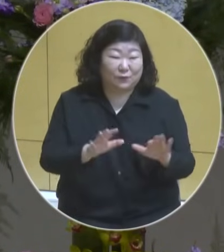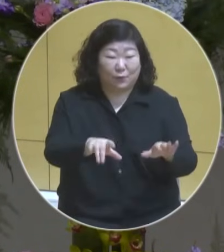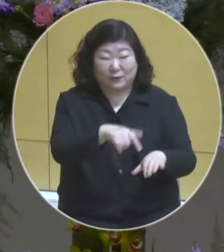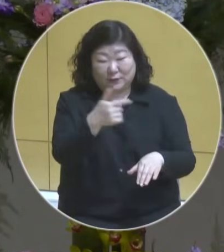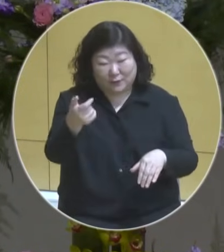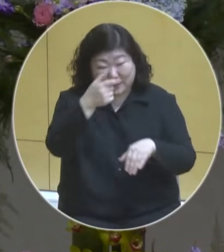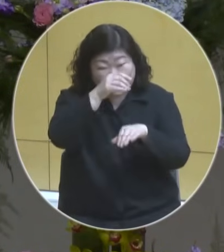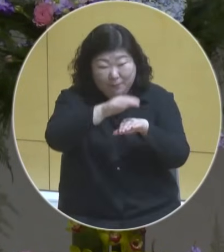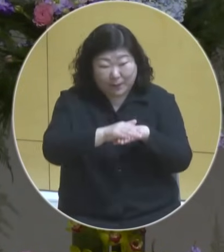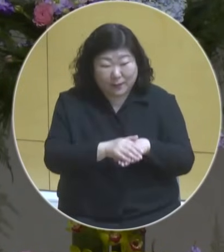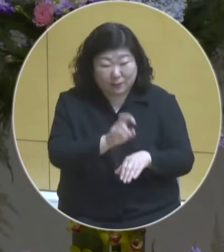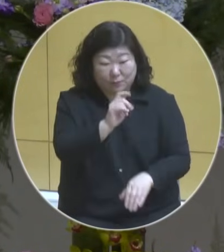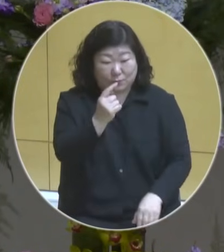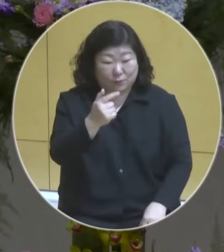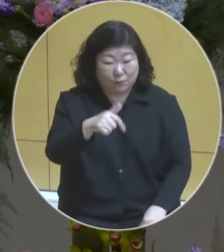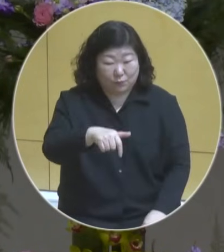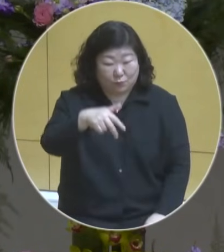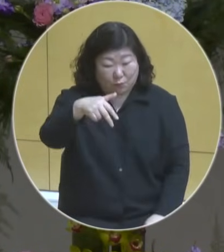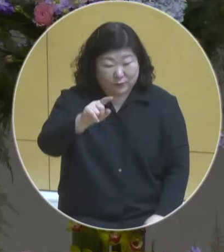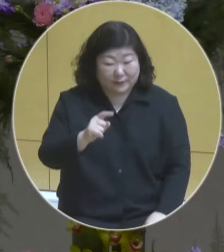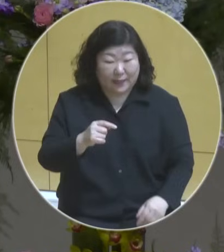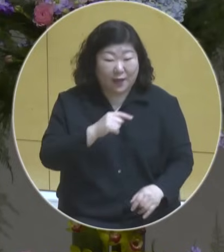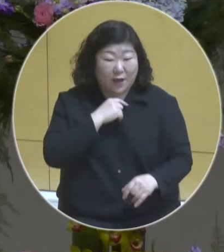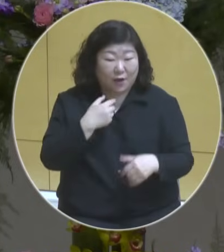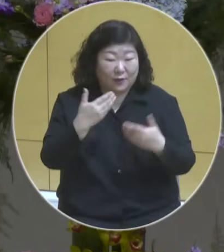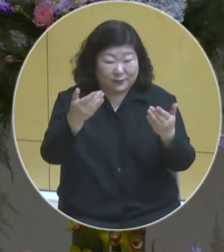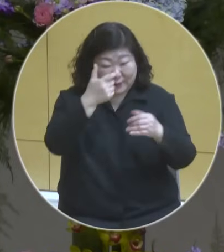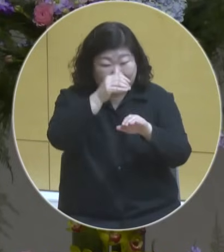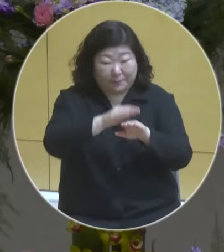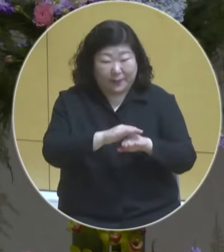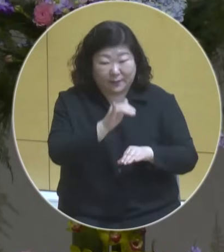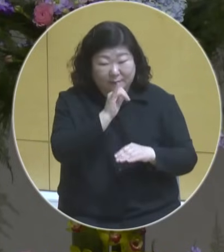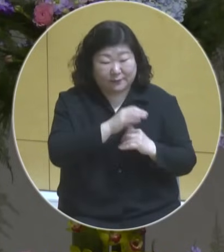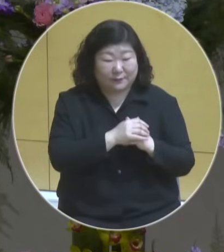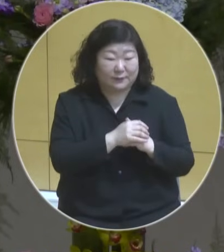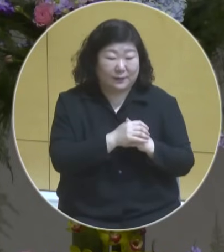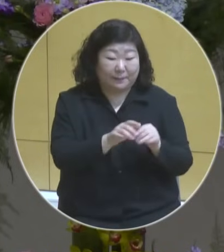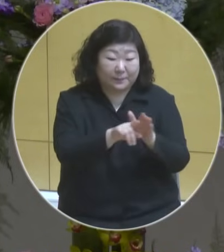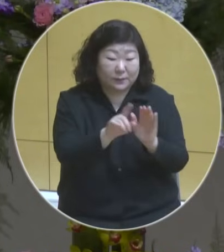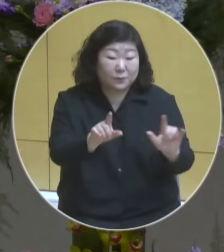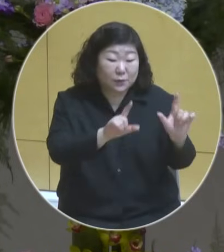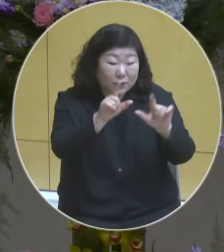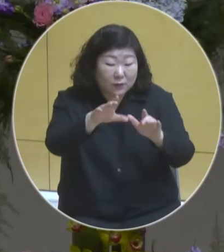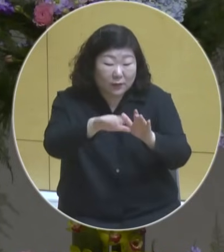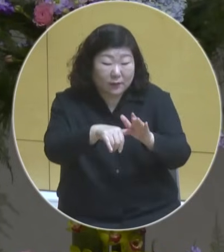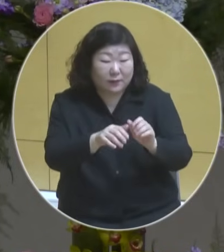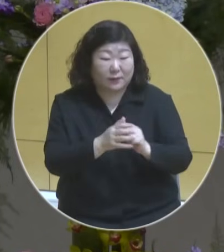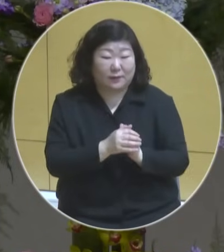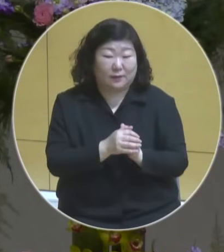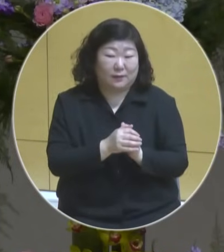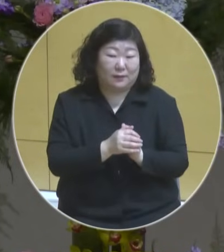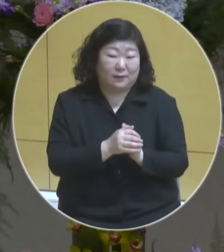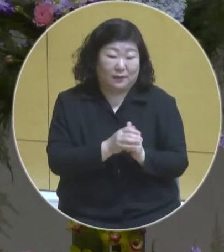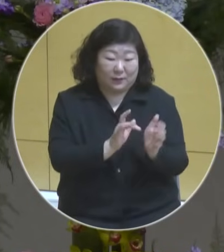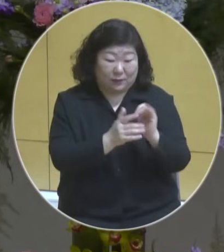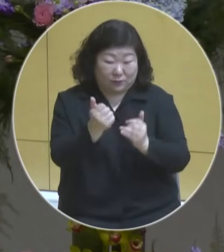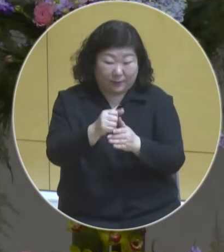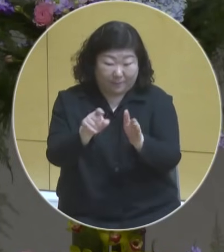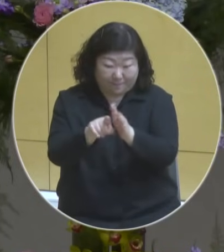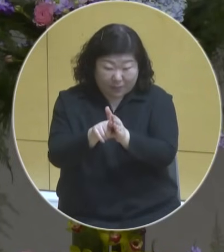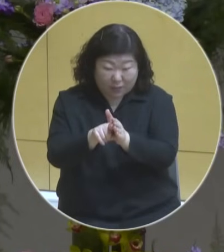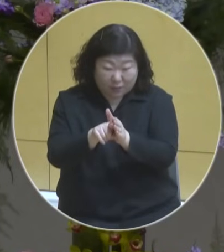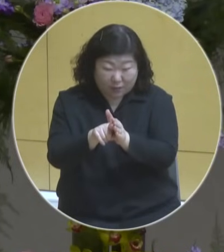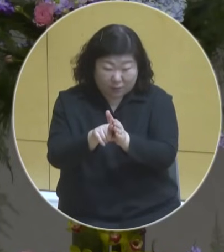저녁 예배는 목자 헌신 예배로 드리게 됩니다 우리가 신앙생활 할 때 신앙생활이 예수를 믿고 난 다음에